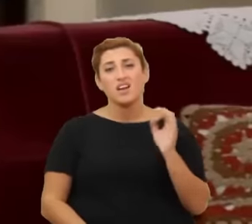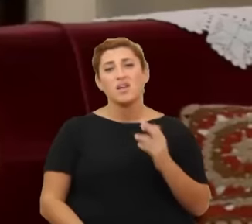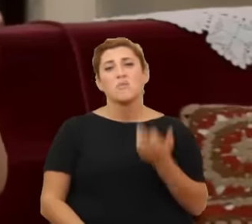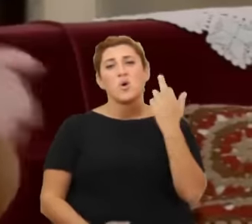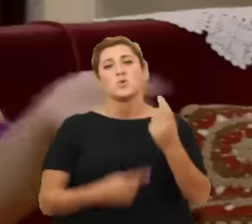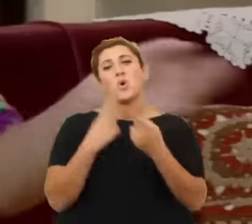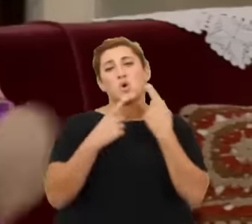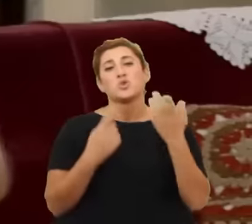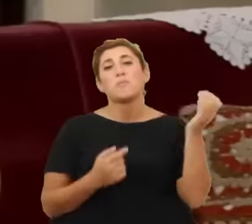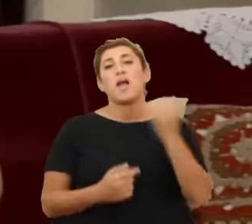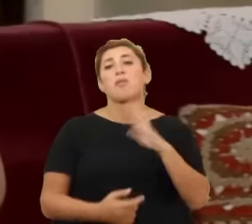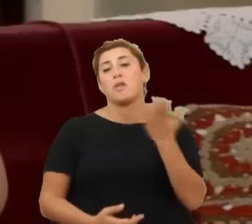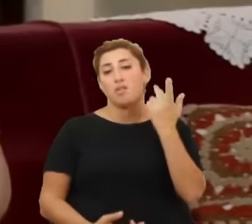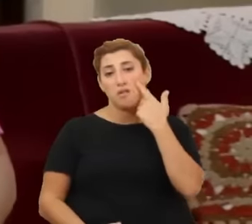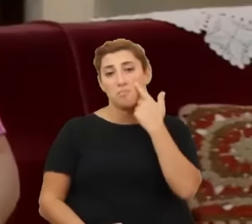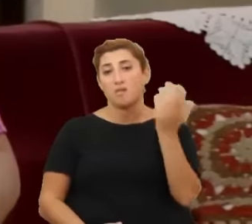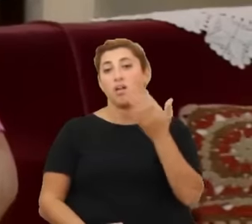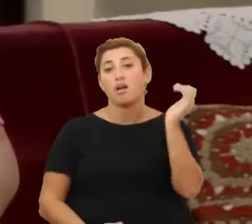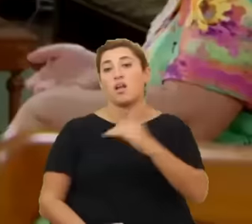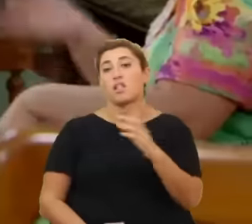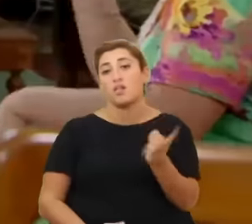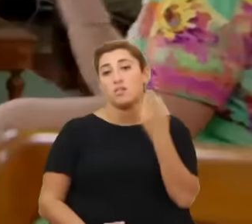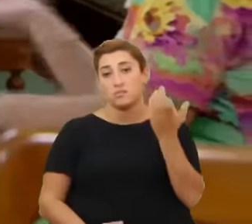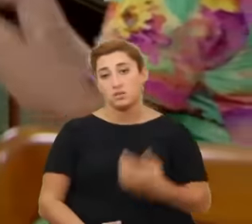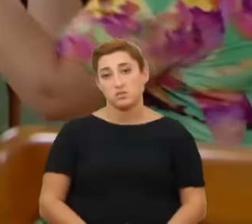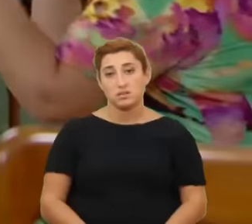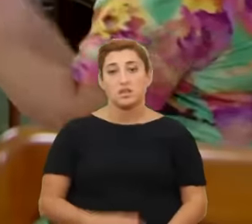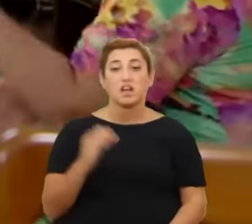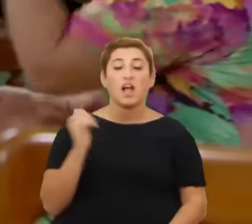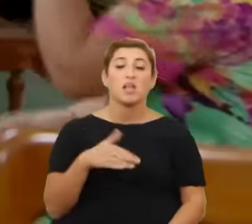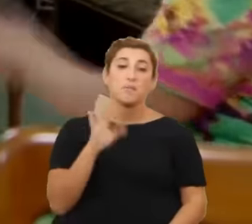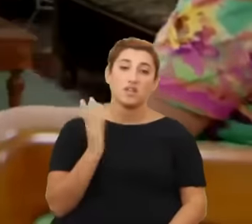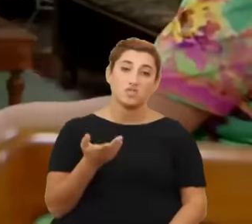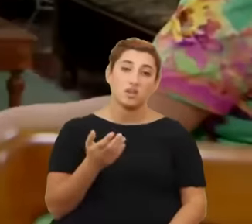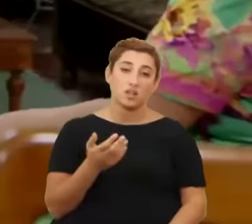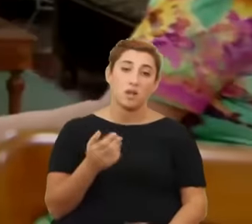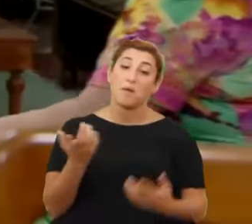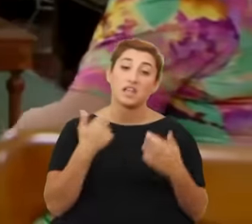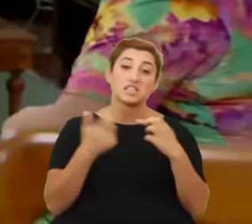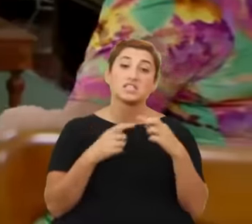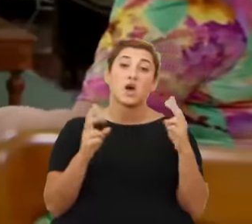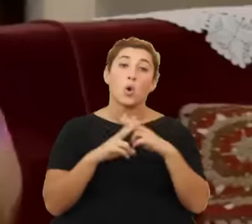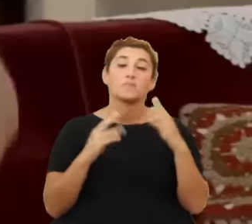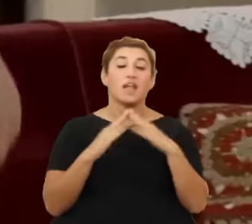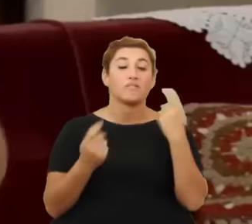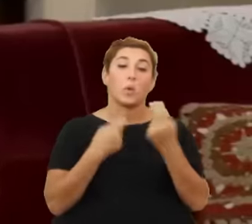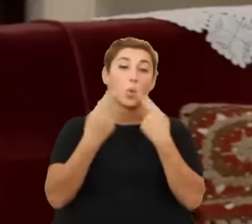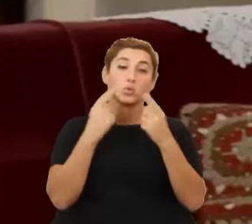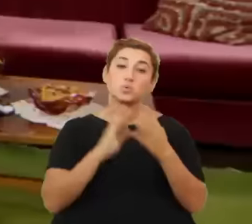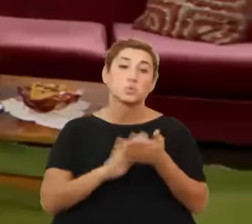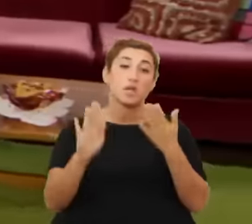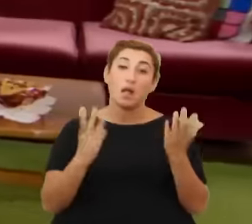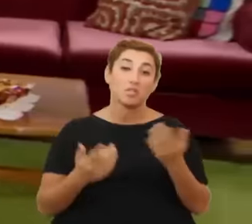boşuna konuşuyoruz bence. Gelmediler bak daha. Hala gelemediler. Bence gelemeyecekler. Belki de Rıza komiser evde halletti işte. Ay